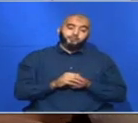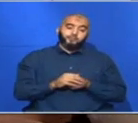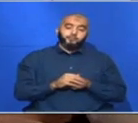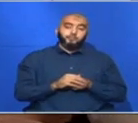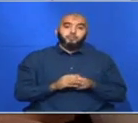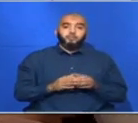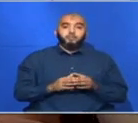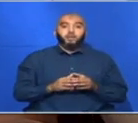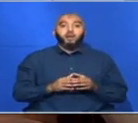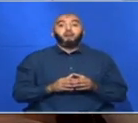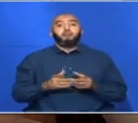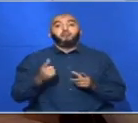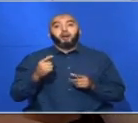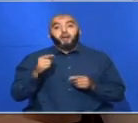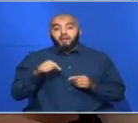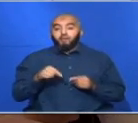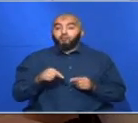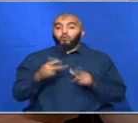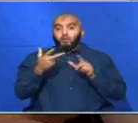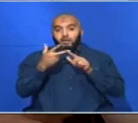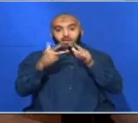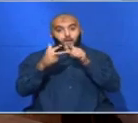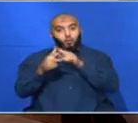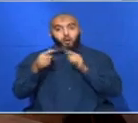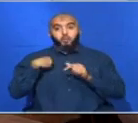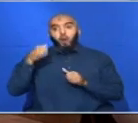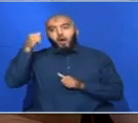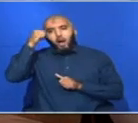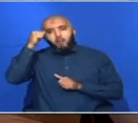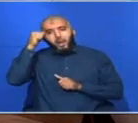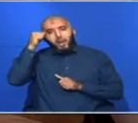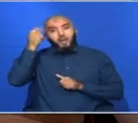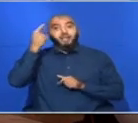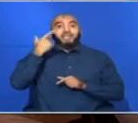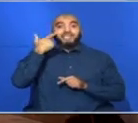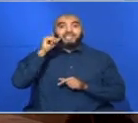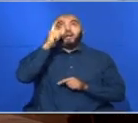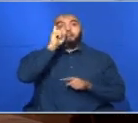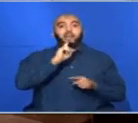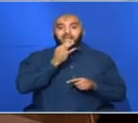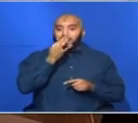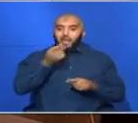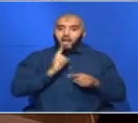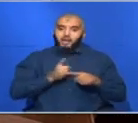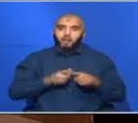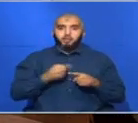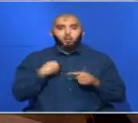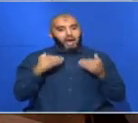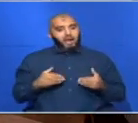امره وذكر عند نهي وذكر دعاء وذكر ثناء